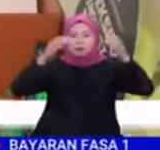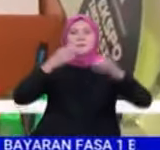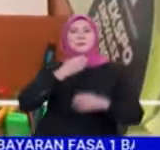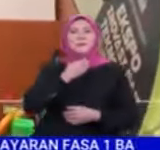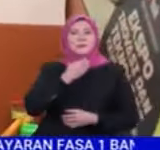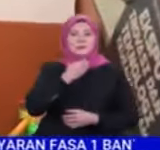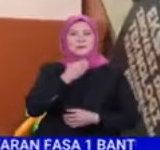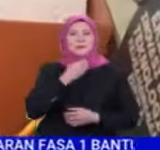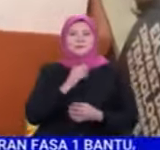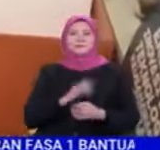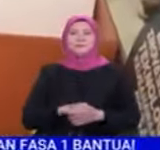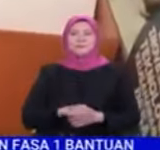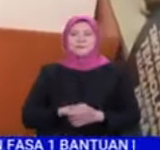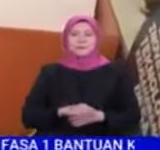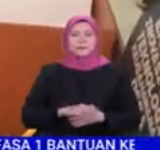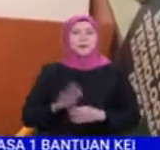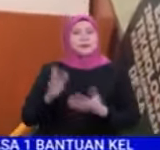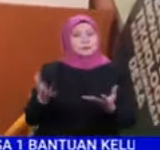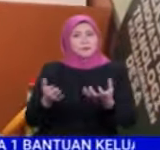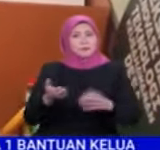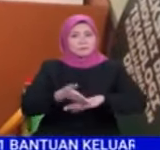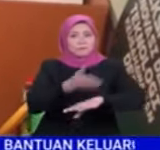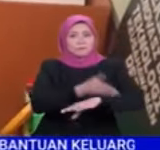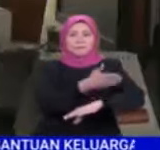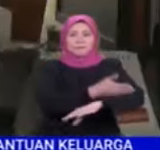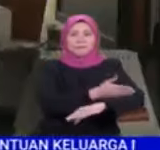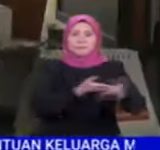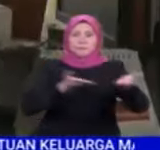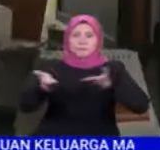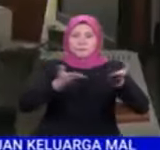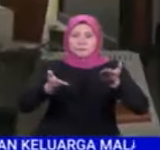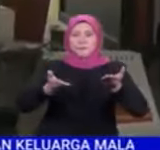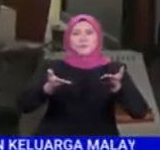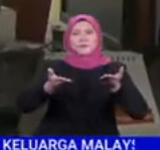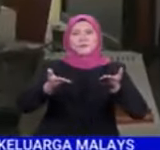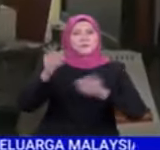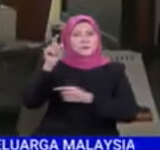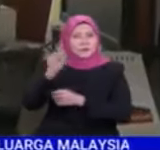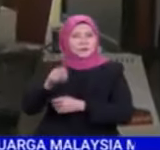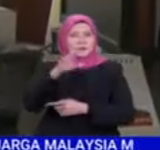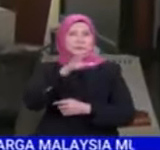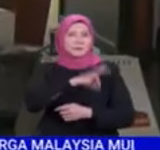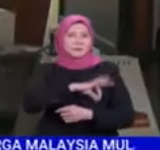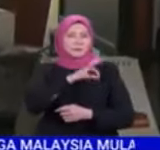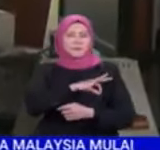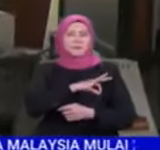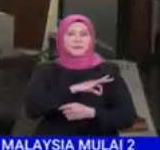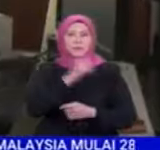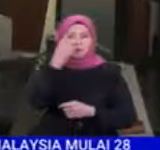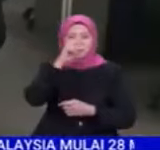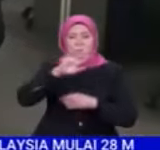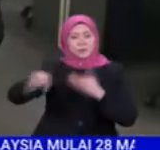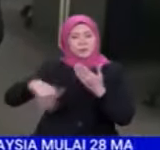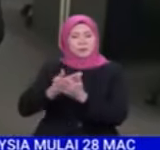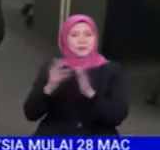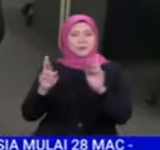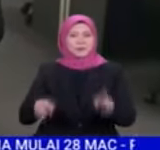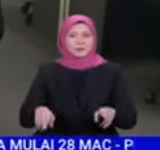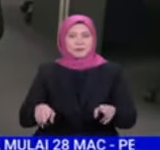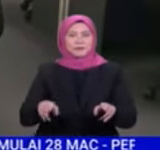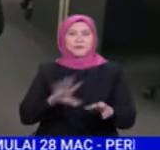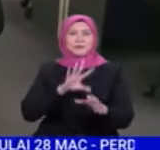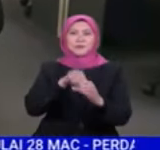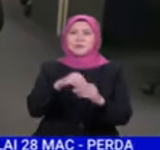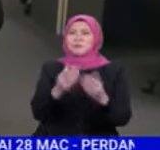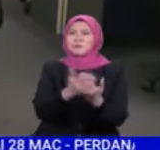Darul ridzuan tanpa itu beliau mempertingkatkan butuh baik mata awam supaya dapat dimanfaatkan oleh rakyat ini